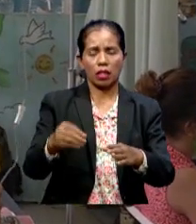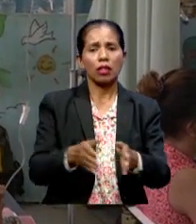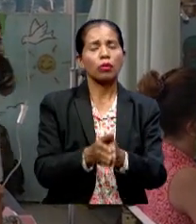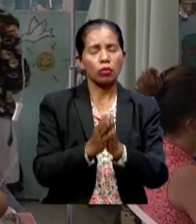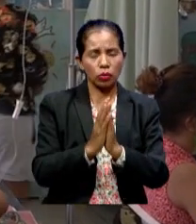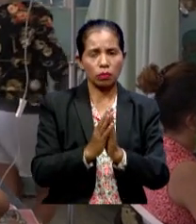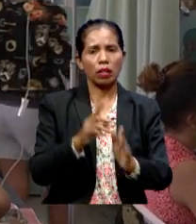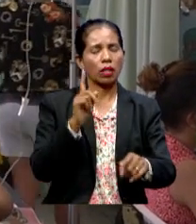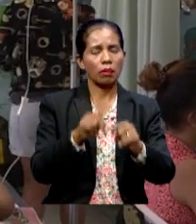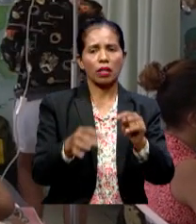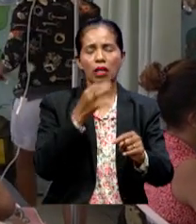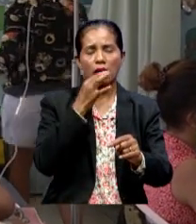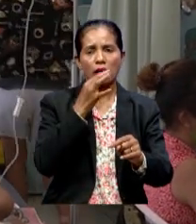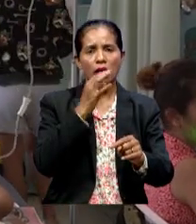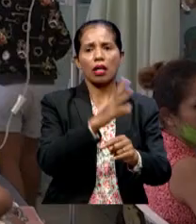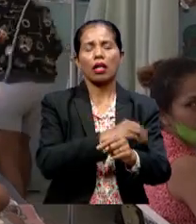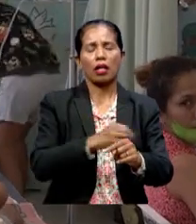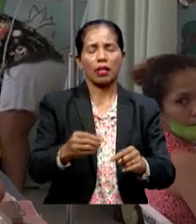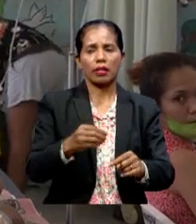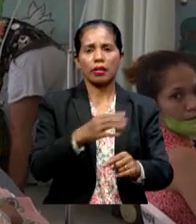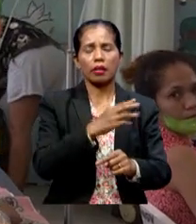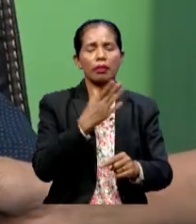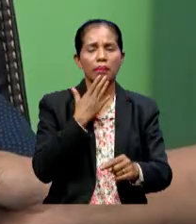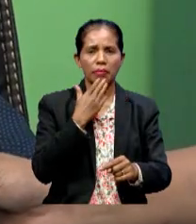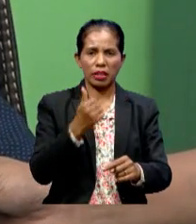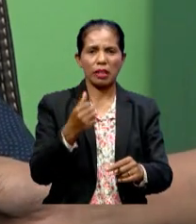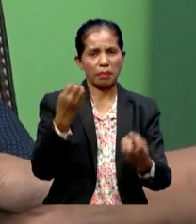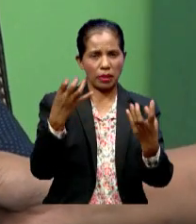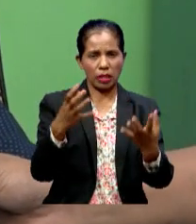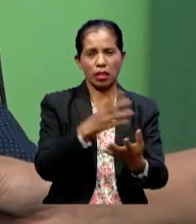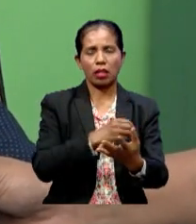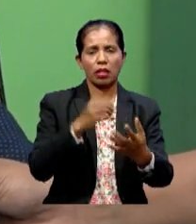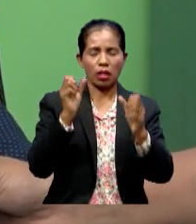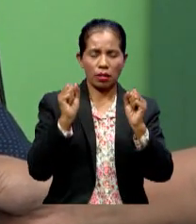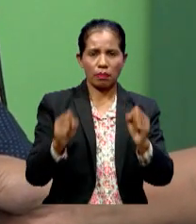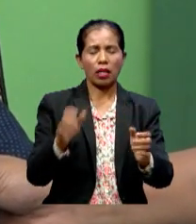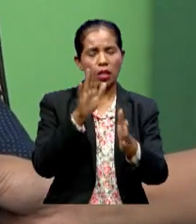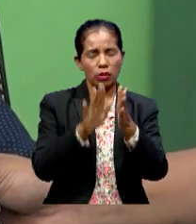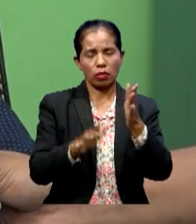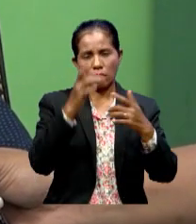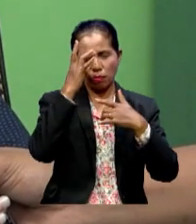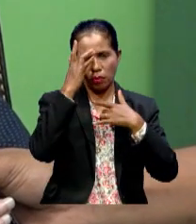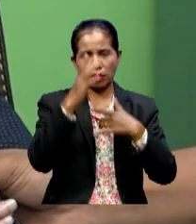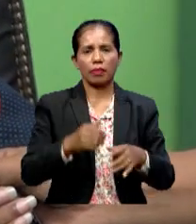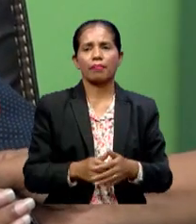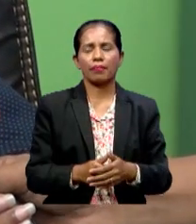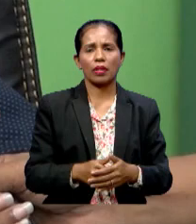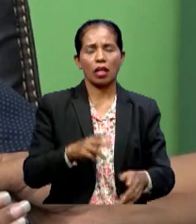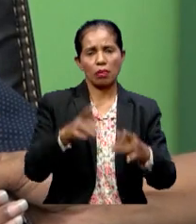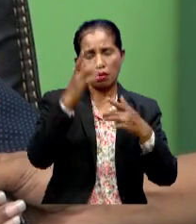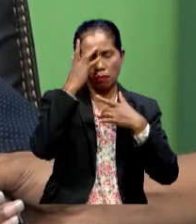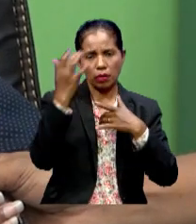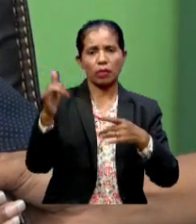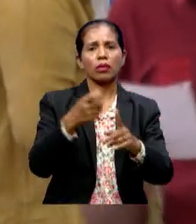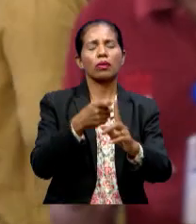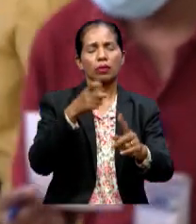labele konsumu hahan bebidas, kahahan nebe midar, nune bele redus moras diabetes. Paciente diabetes sirak ne